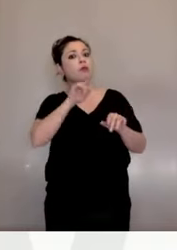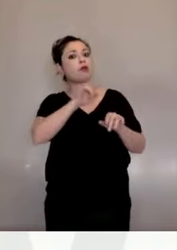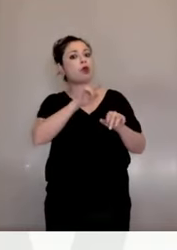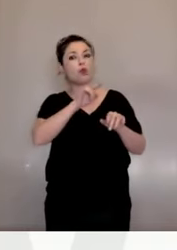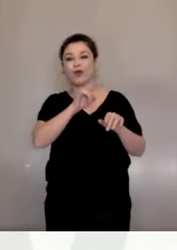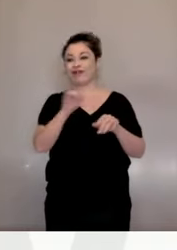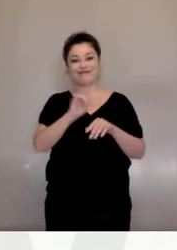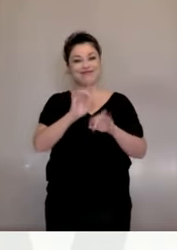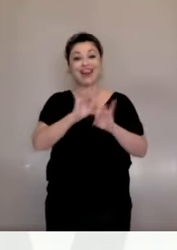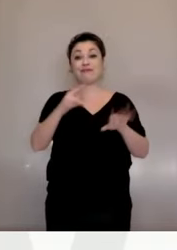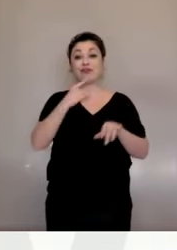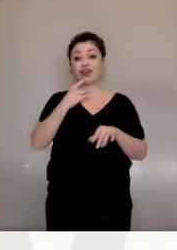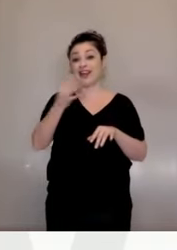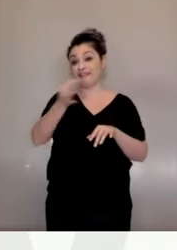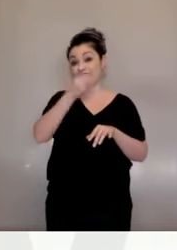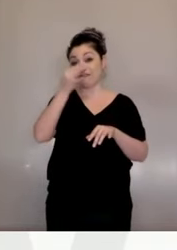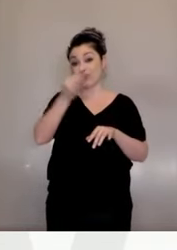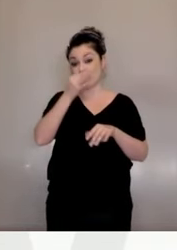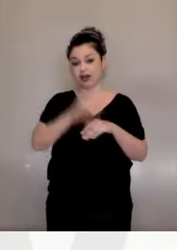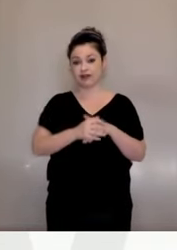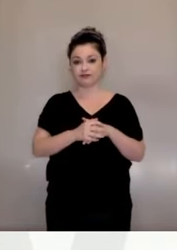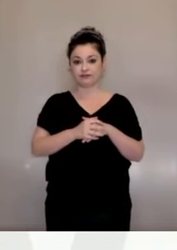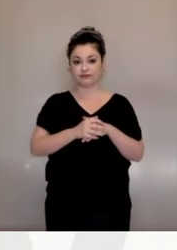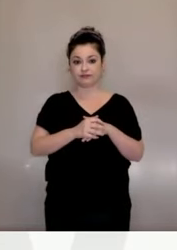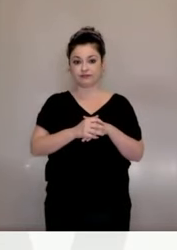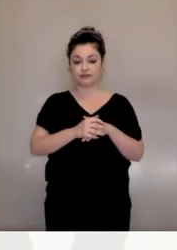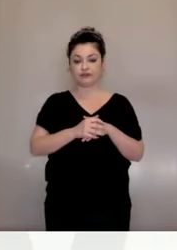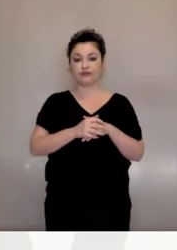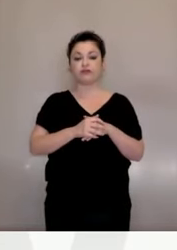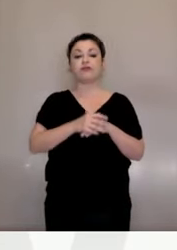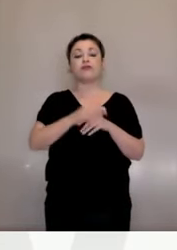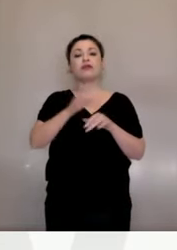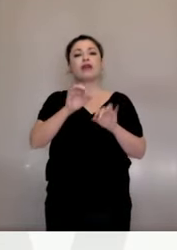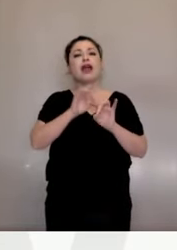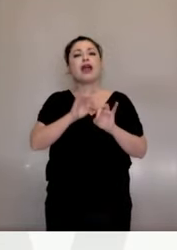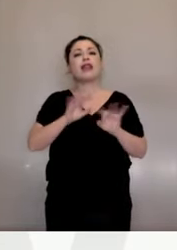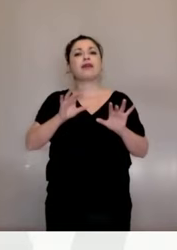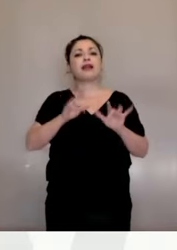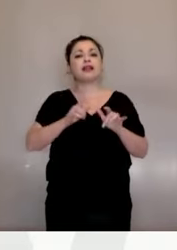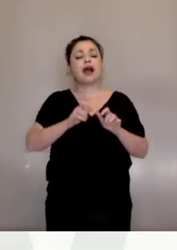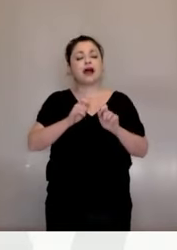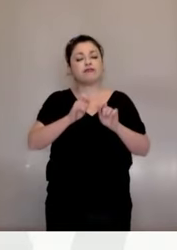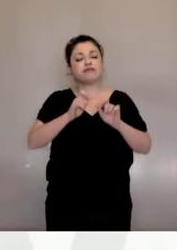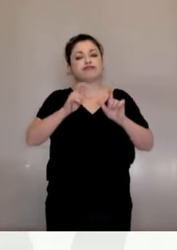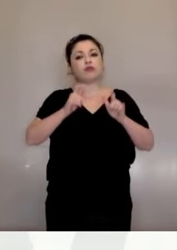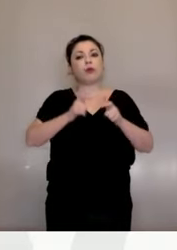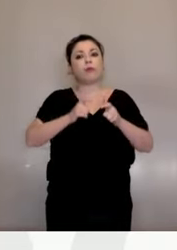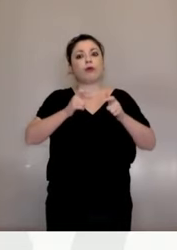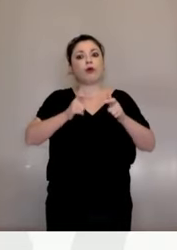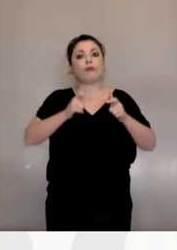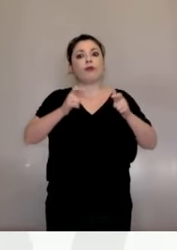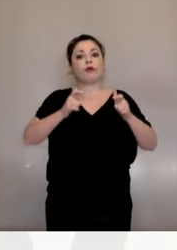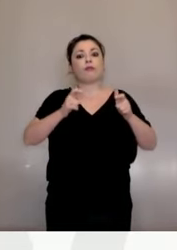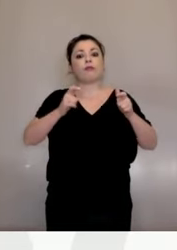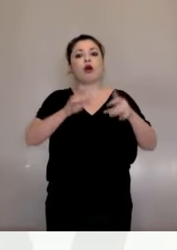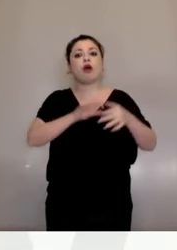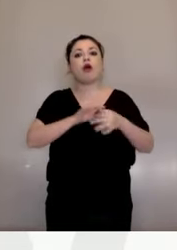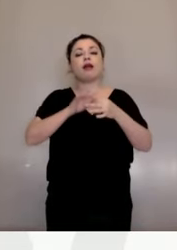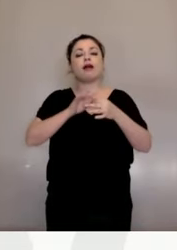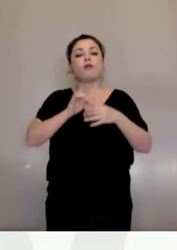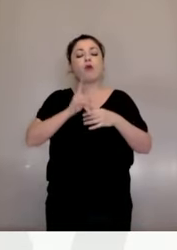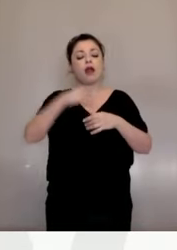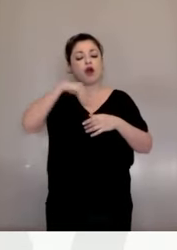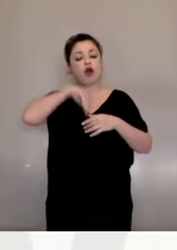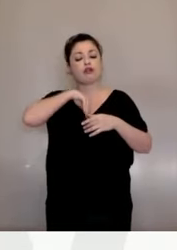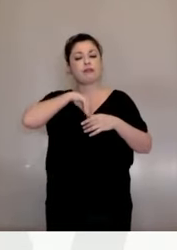fiore». La libertà si risveglia poco per volta, a mano che noi prendiamo coscienza dei nostri legami, come